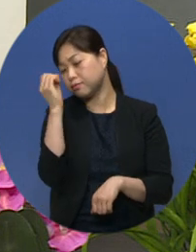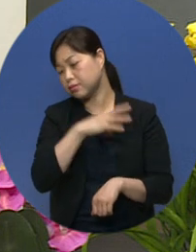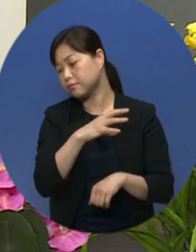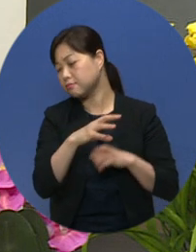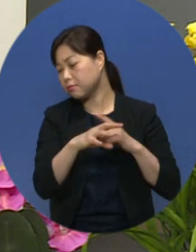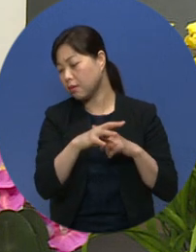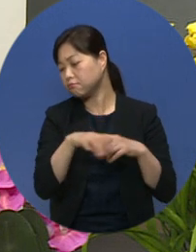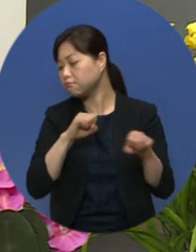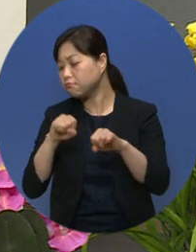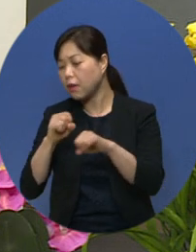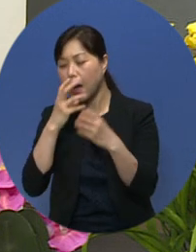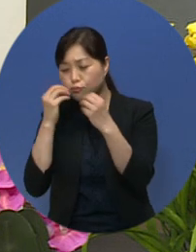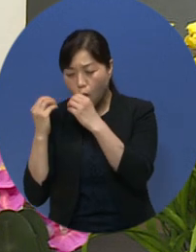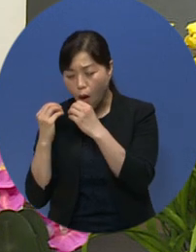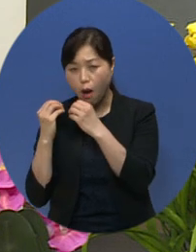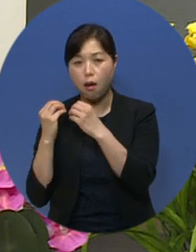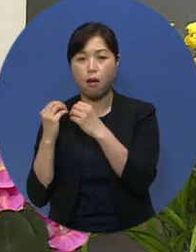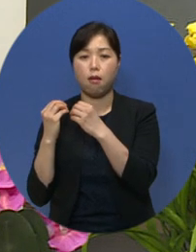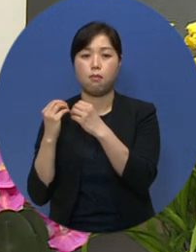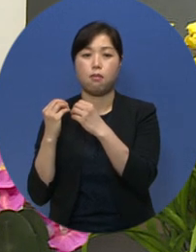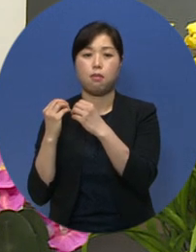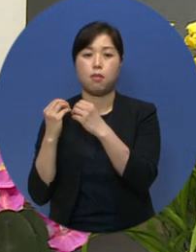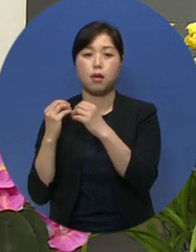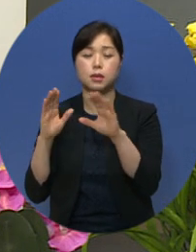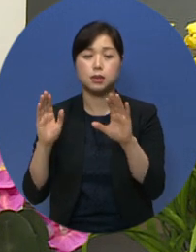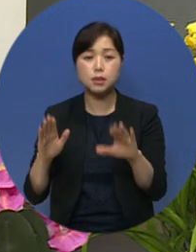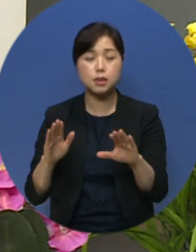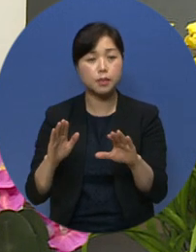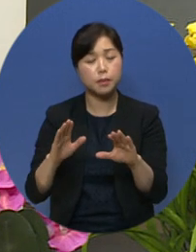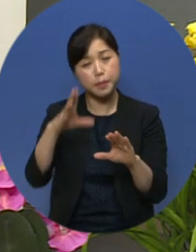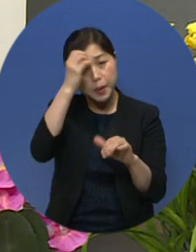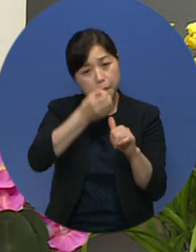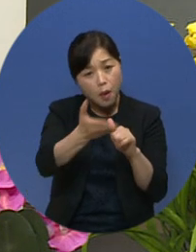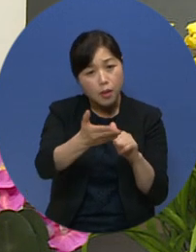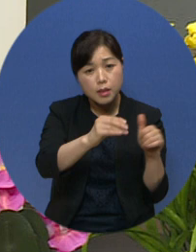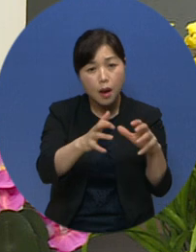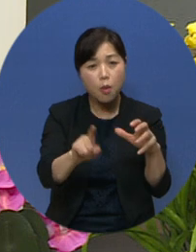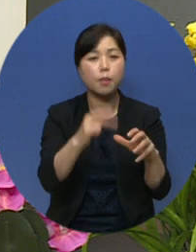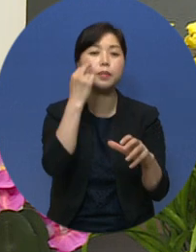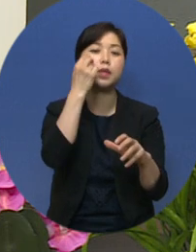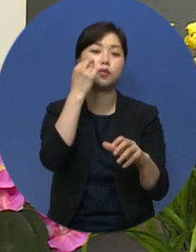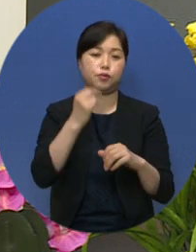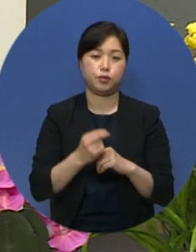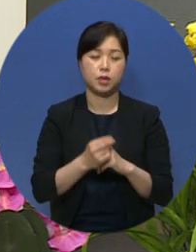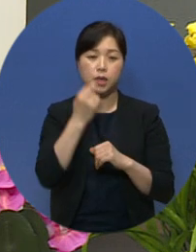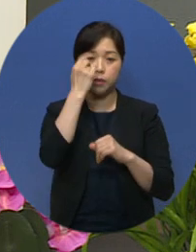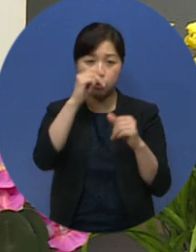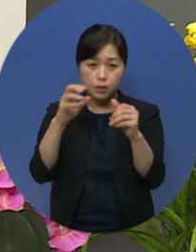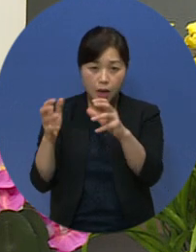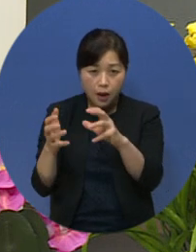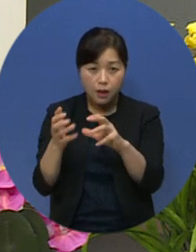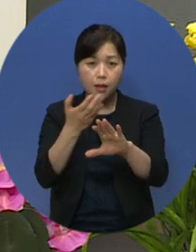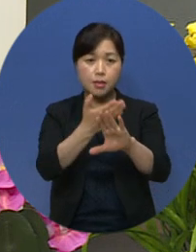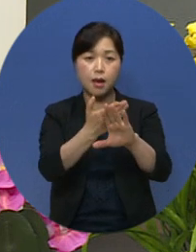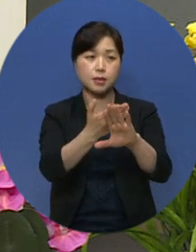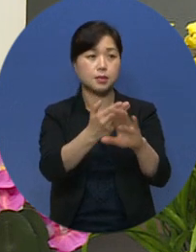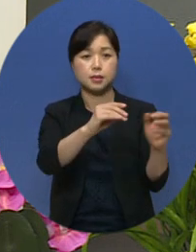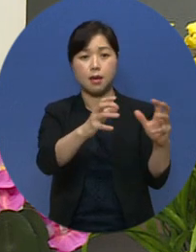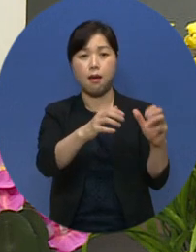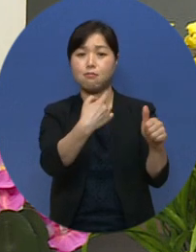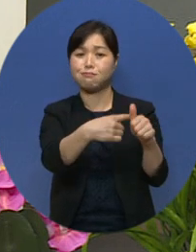하다가 봄에는 지금 본보기가 미국 아닙니까 지금 미국 국민들이 남의 휴 홀